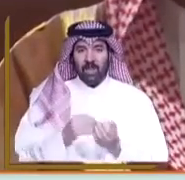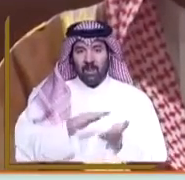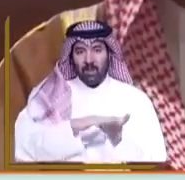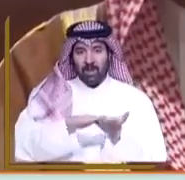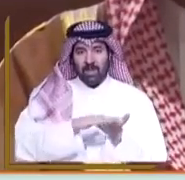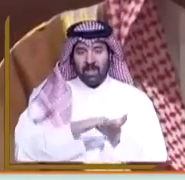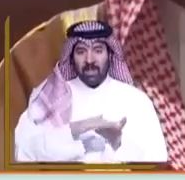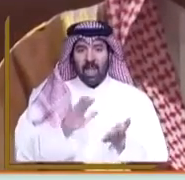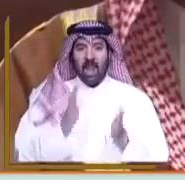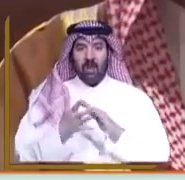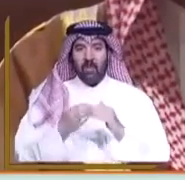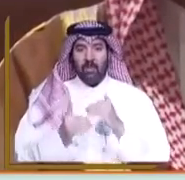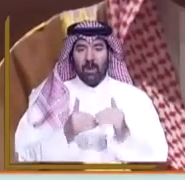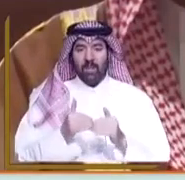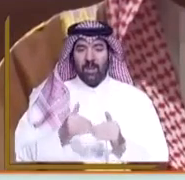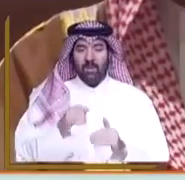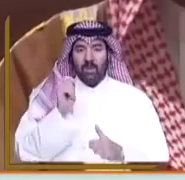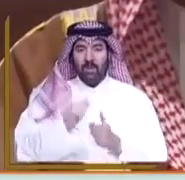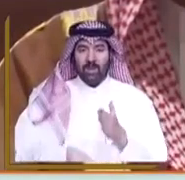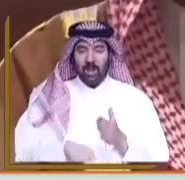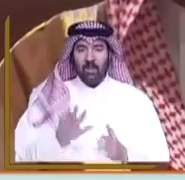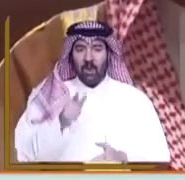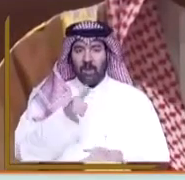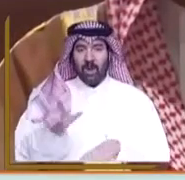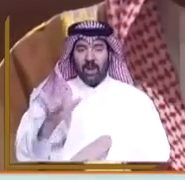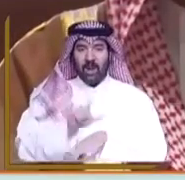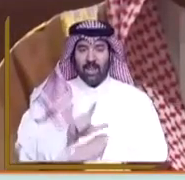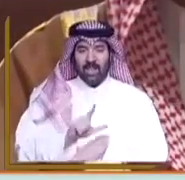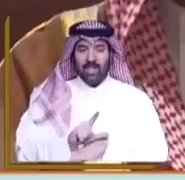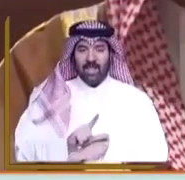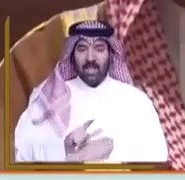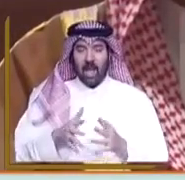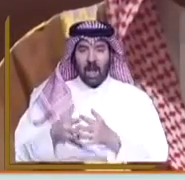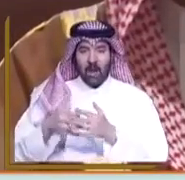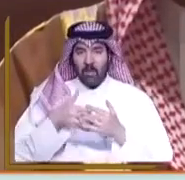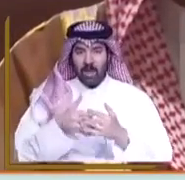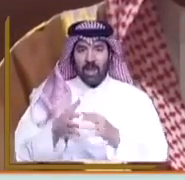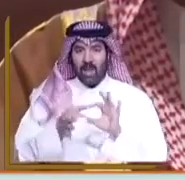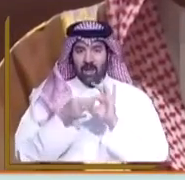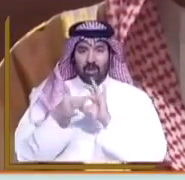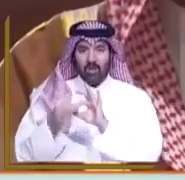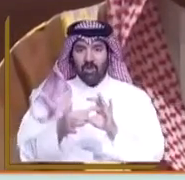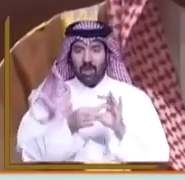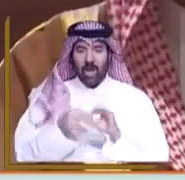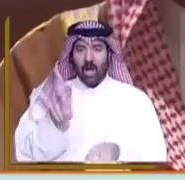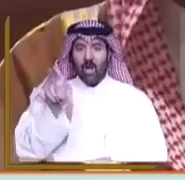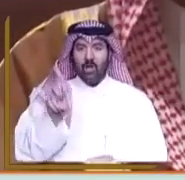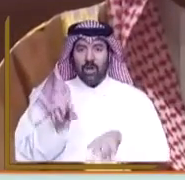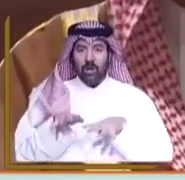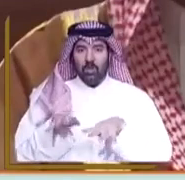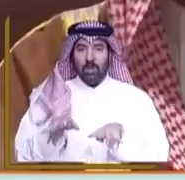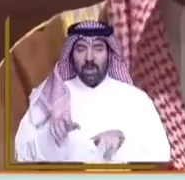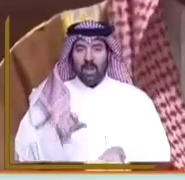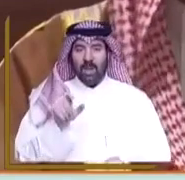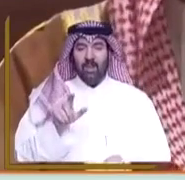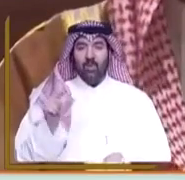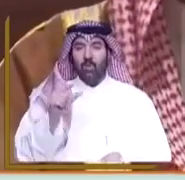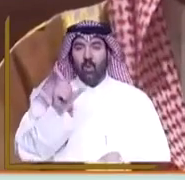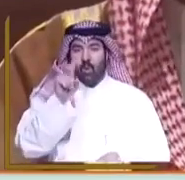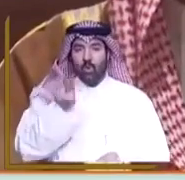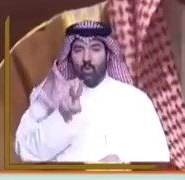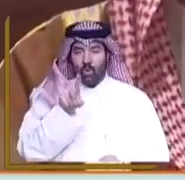العالمية والاستثمار التي أطلقها فخامة الرئيس بايدن والتي تشترك فيها المملكة العربية السعودية ب20 مليار دولار، متطلعين أن يتم